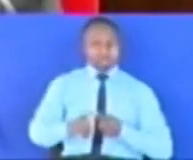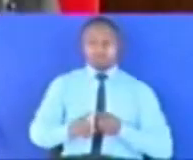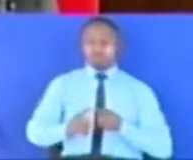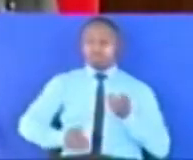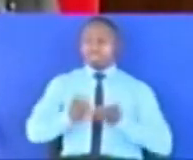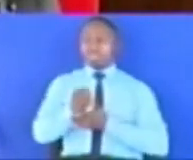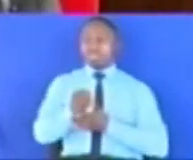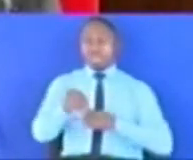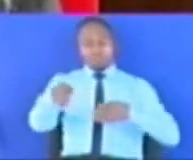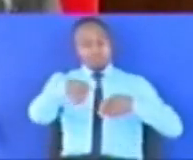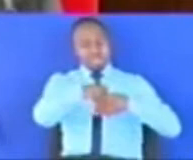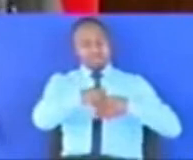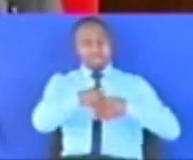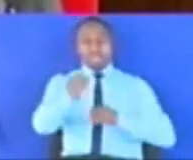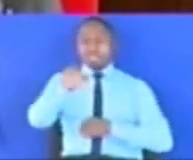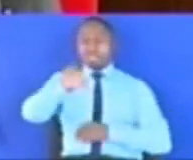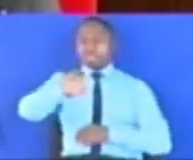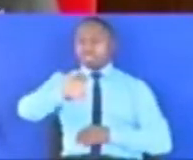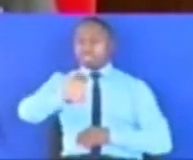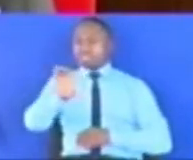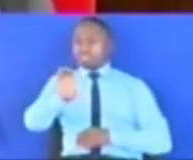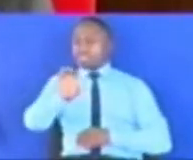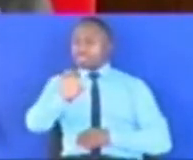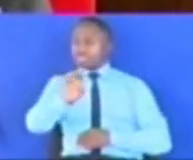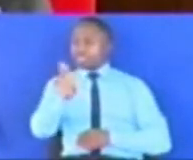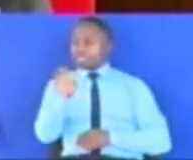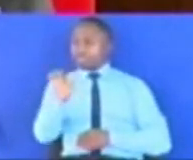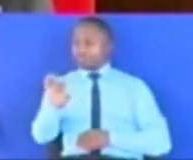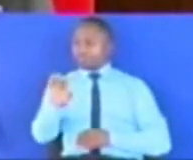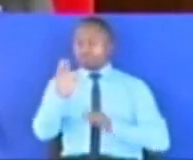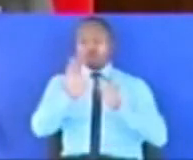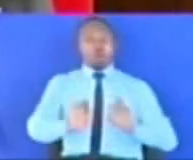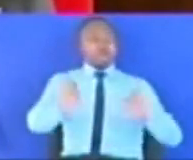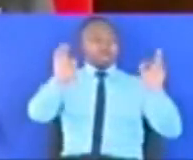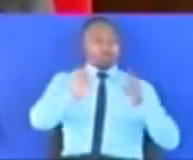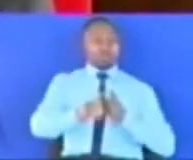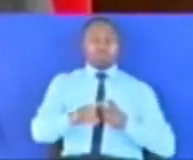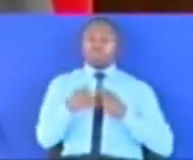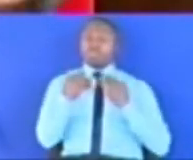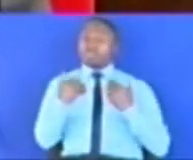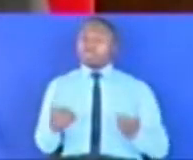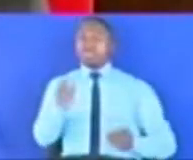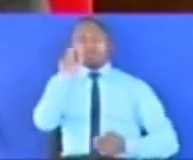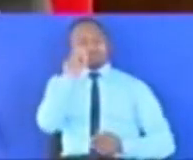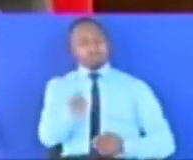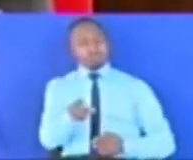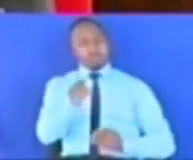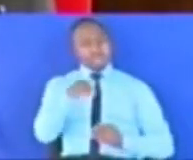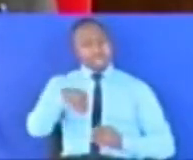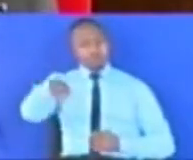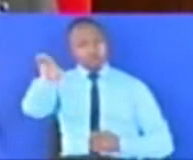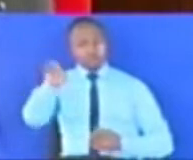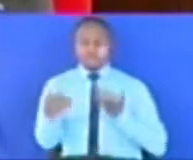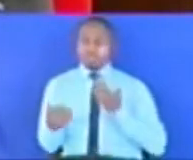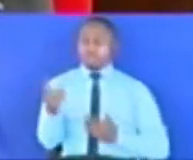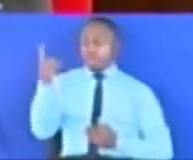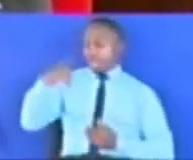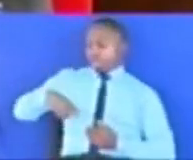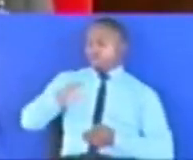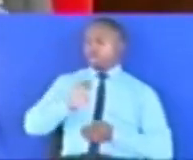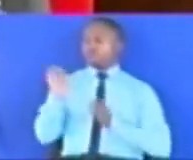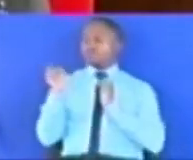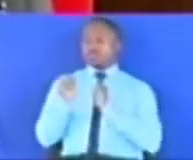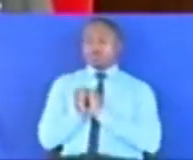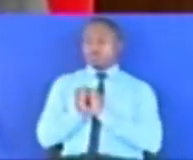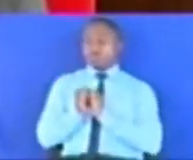CHF hiyo iliyoboreshwa. Sasa hii inasababisha nini? Unakuta kwamba mtu anakwenda pale labda na 10,000 ambaye